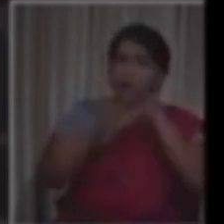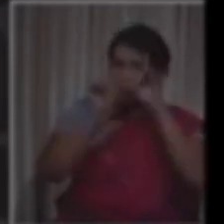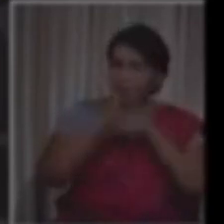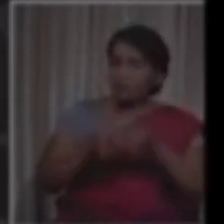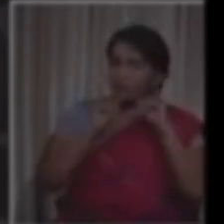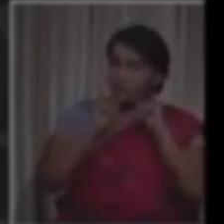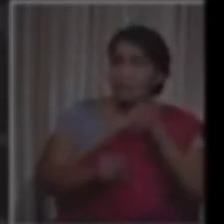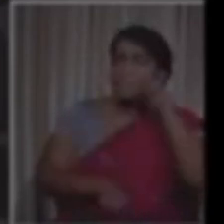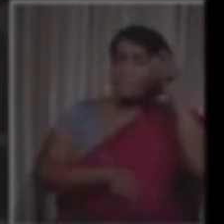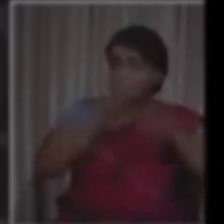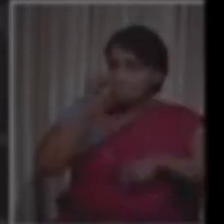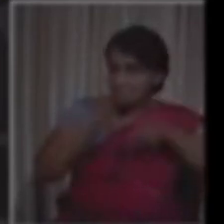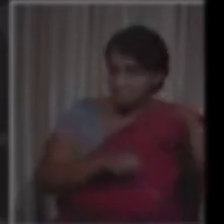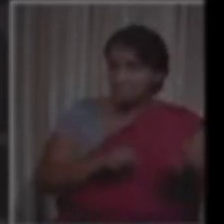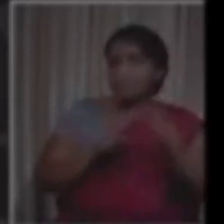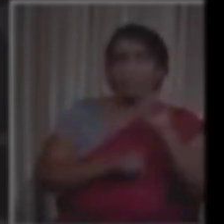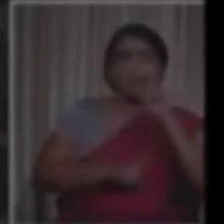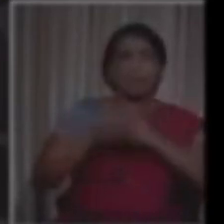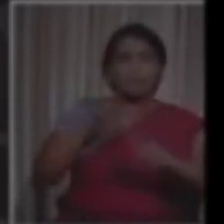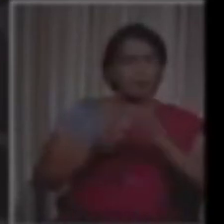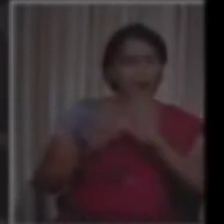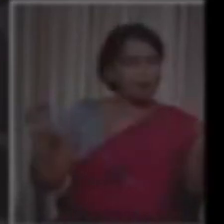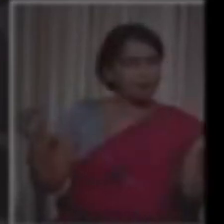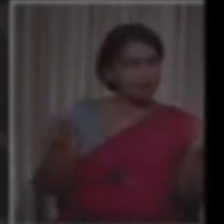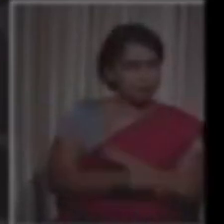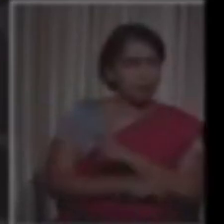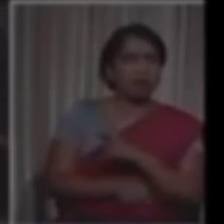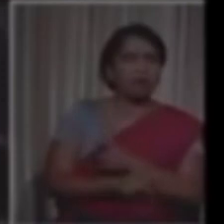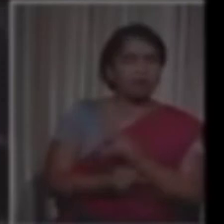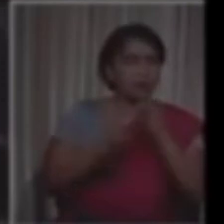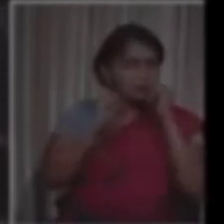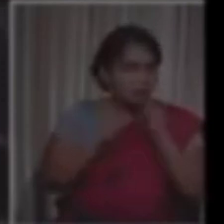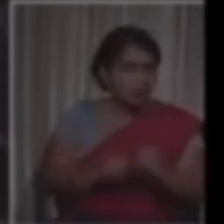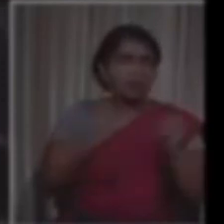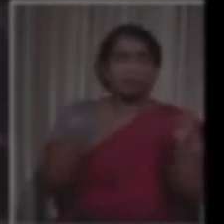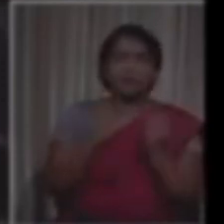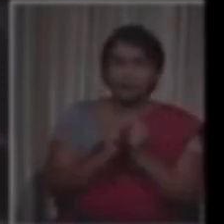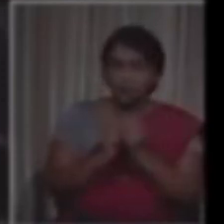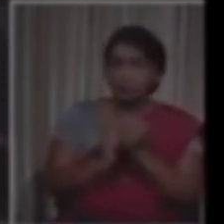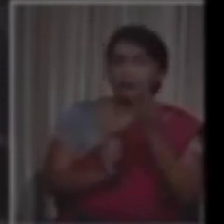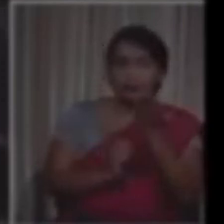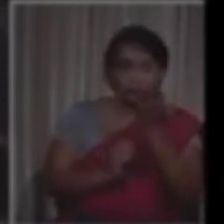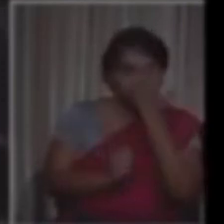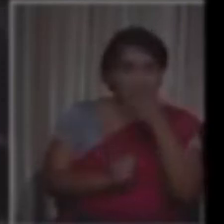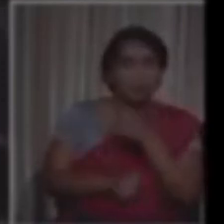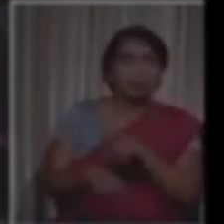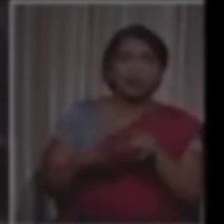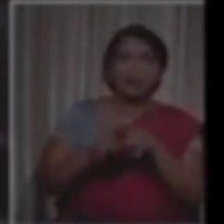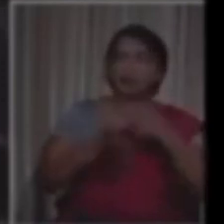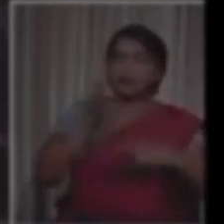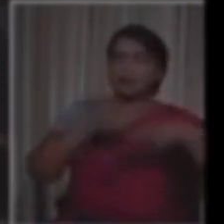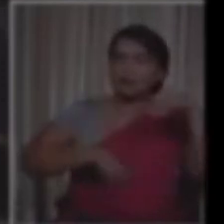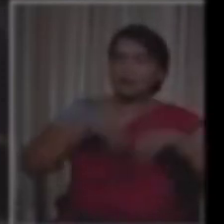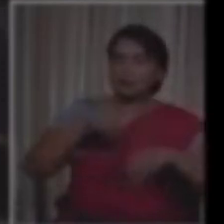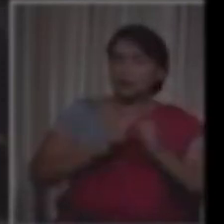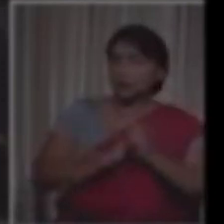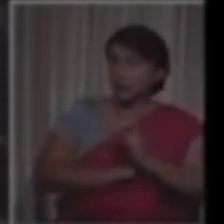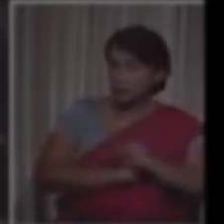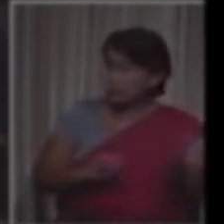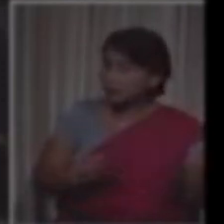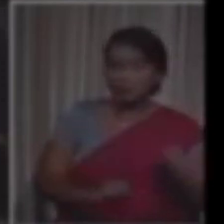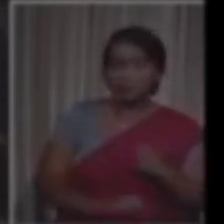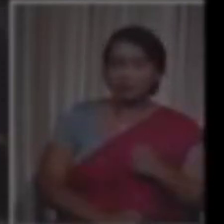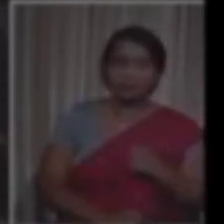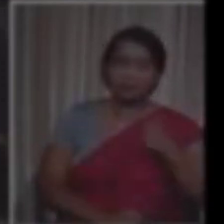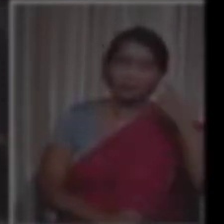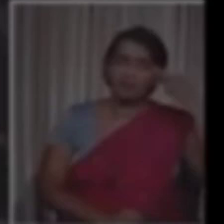අසිස්ත මිනිසුන්ගෙන් මේ පාර්ලිමේන්තුව පිරී තිබෙනවා. ඒ අසිස්ත භාවයේ පිළිබි මූණ මෙම මැතිවරණය සිදු නොවුණායි කියා මා විශ්වාස